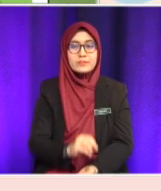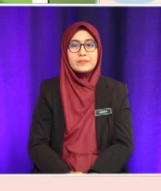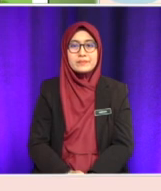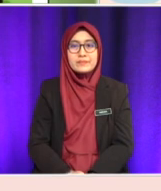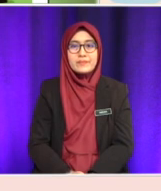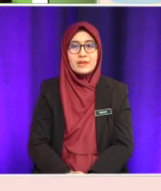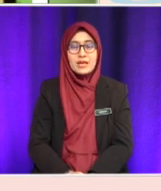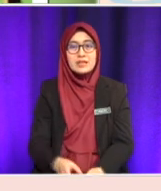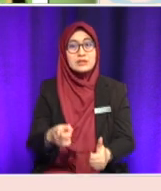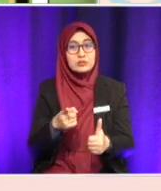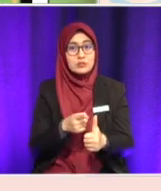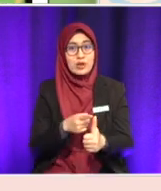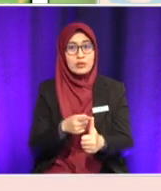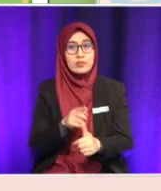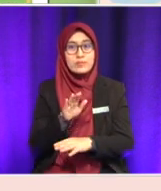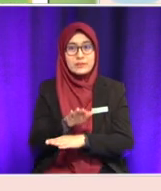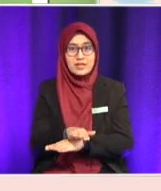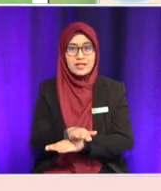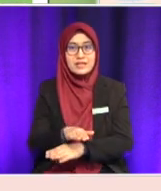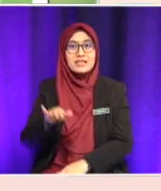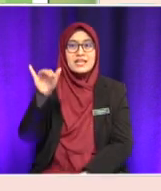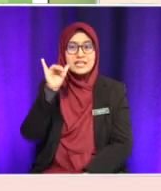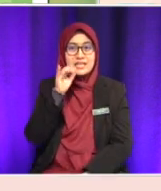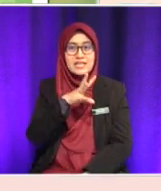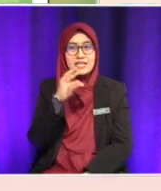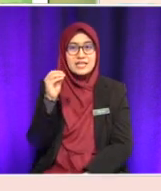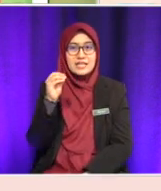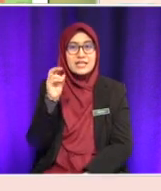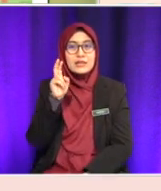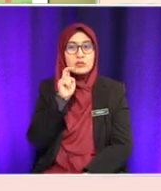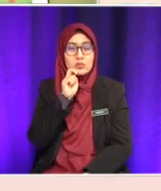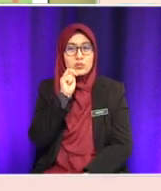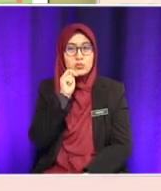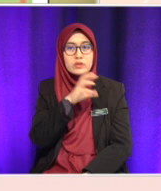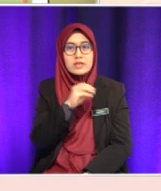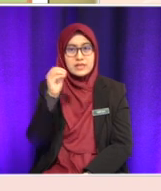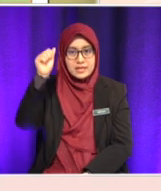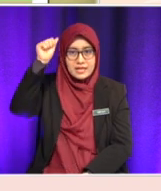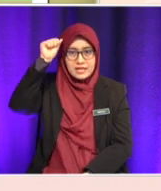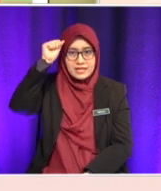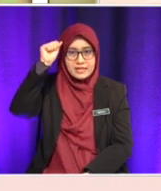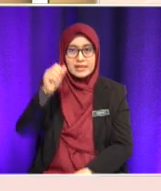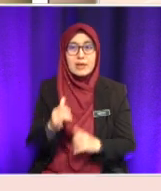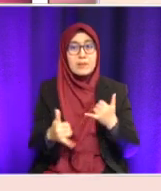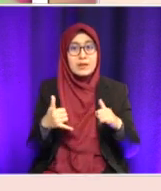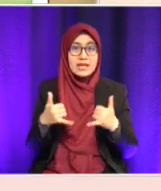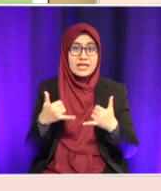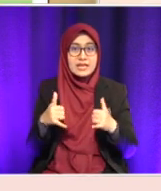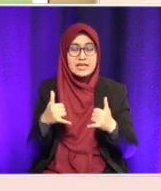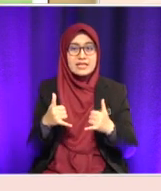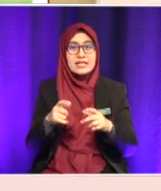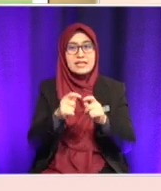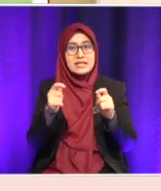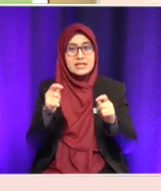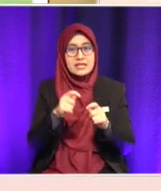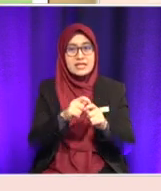suatu Petal Lily no dan Atan pemain di taman bermain yang berdekatan rumah mereka sedang